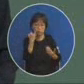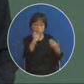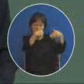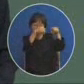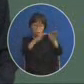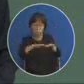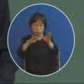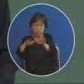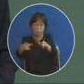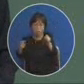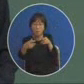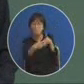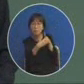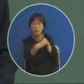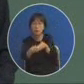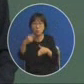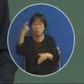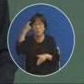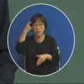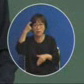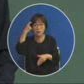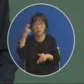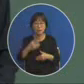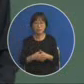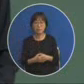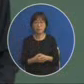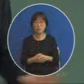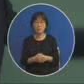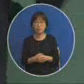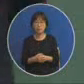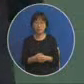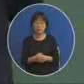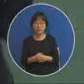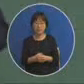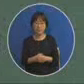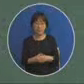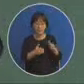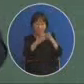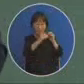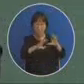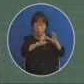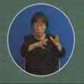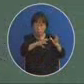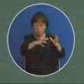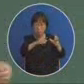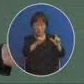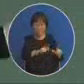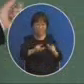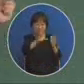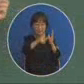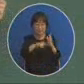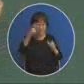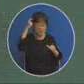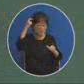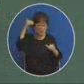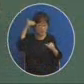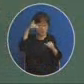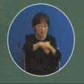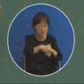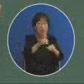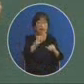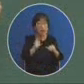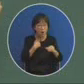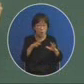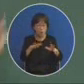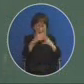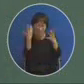What does this mean? 이스라엘이 망할 수밖에 없는 애굽의 모든 각인된 것을 벗겨내는 것입니다. It's to take off all the wrong